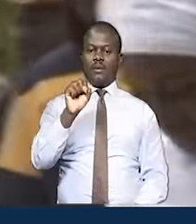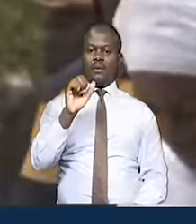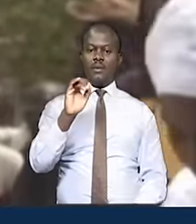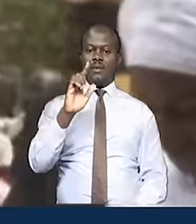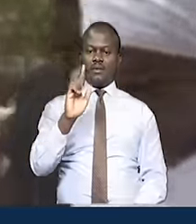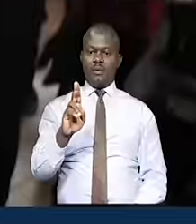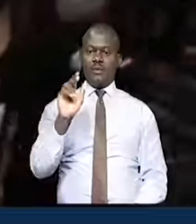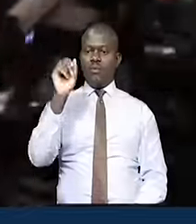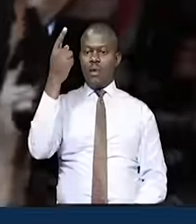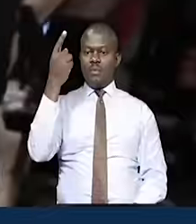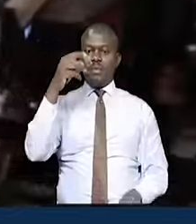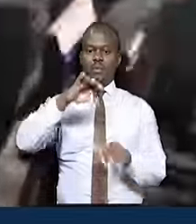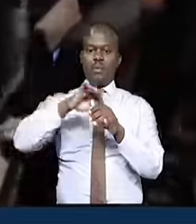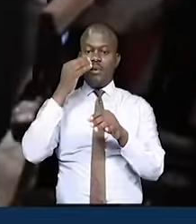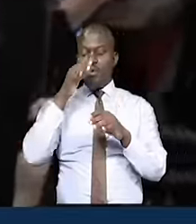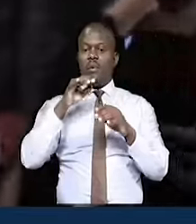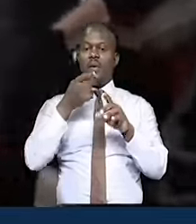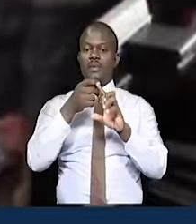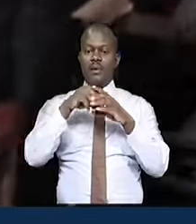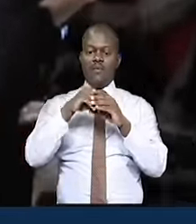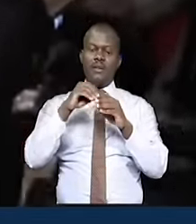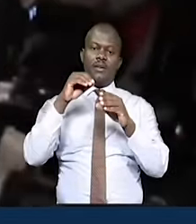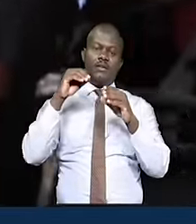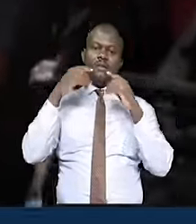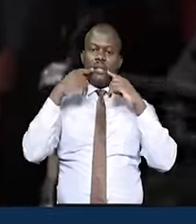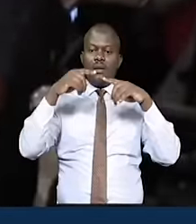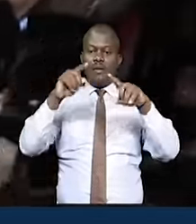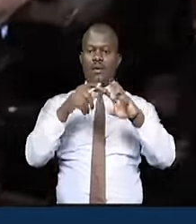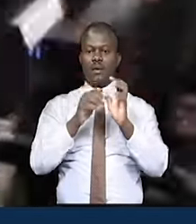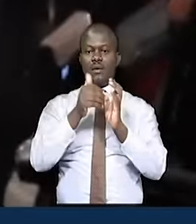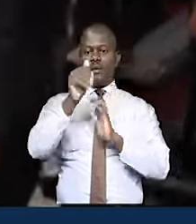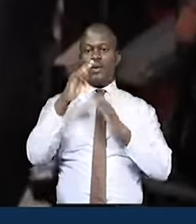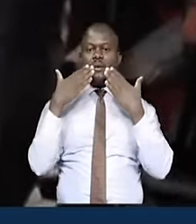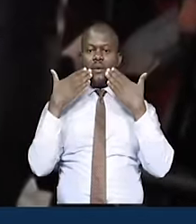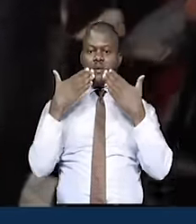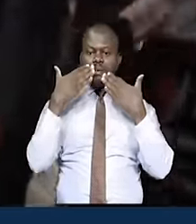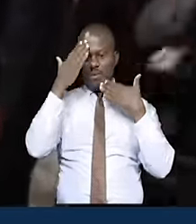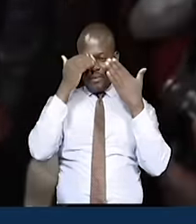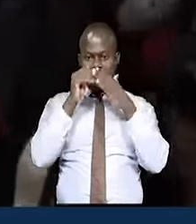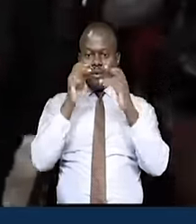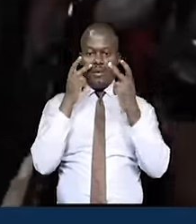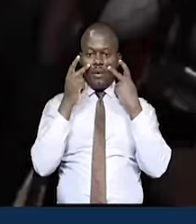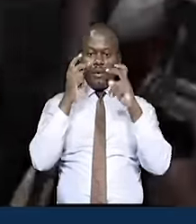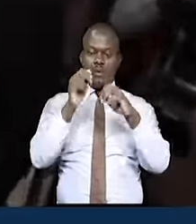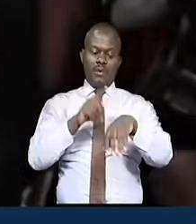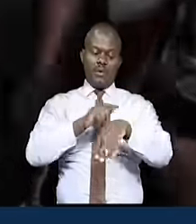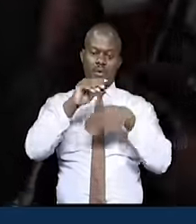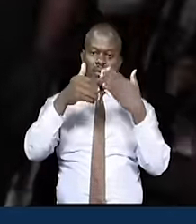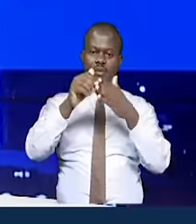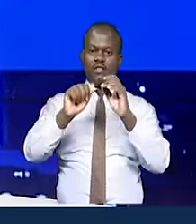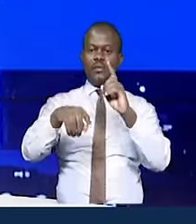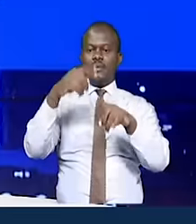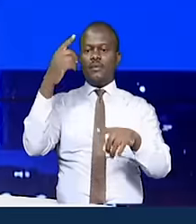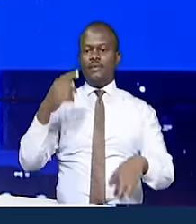waje imbere mu majwi n'ubwo byavuye mu matora bitari byatangazwa ariko bo babaye bamushimiye kuko babona ko isaha n'isaha ashobora